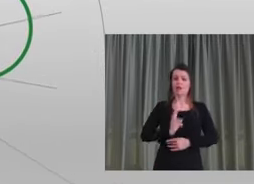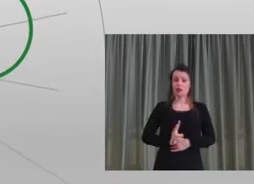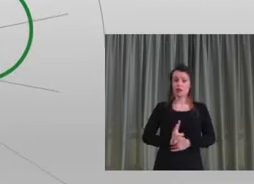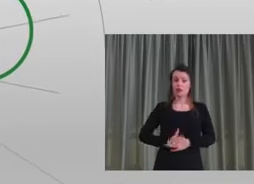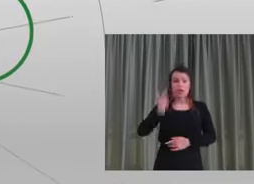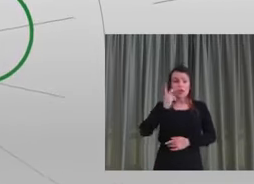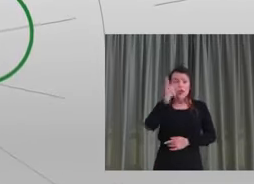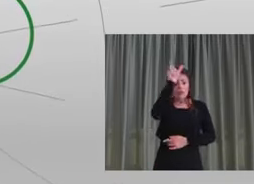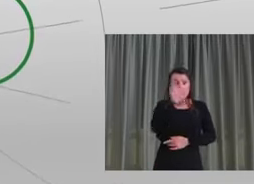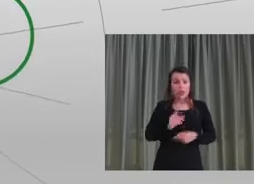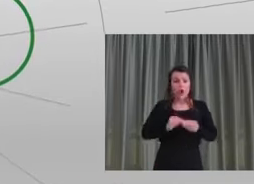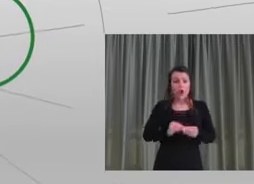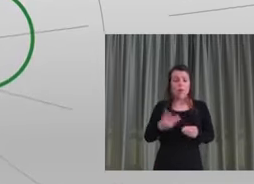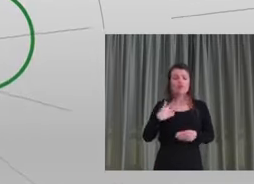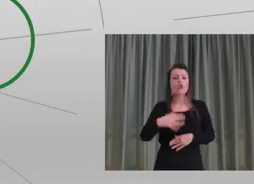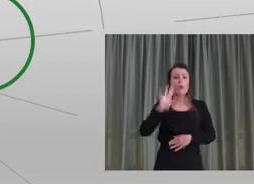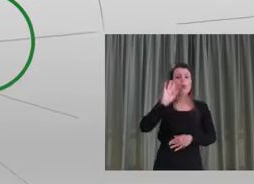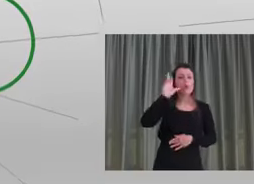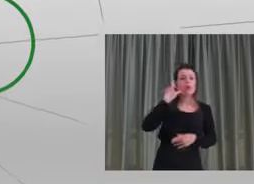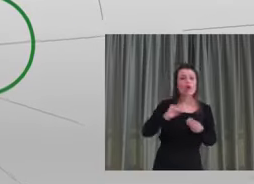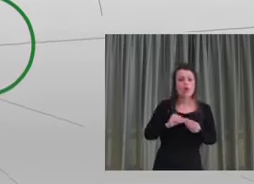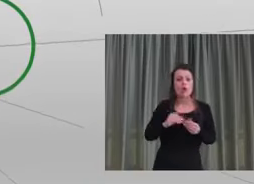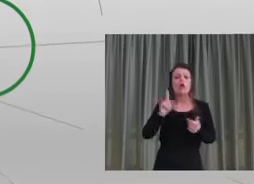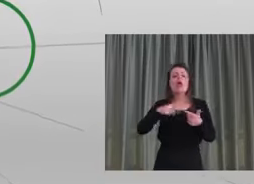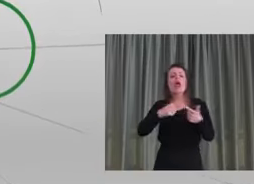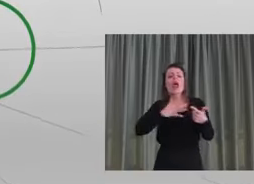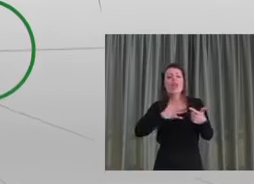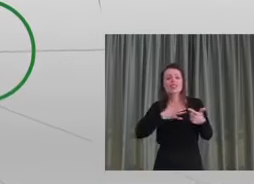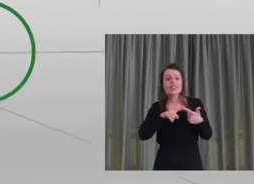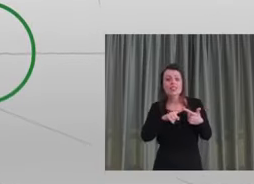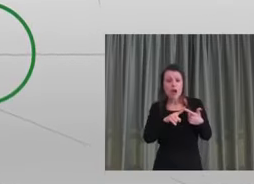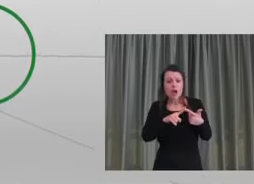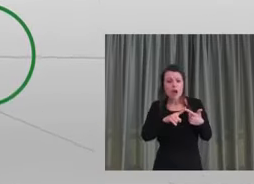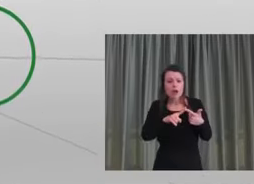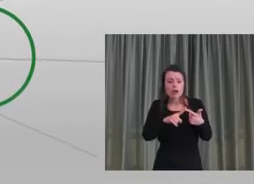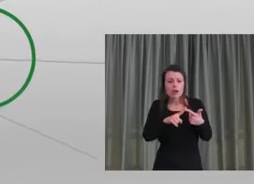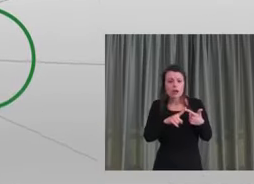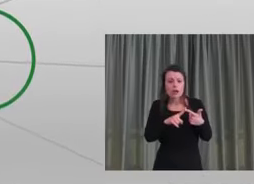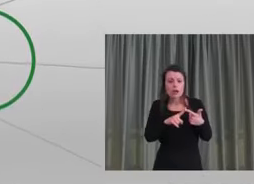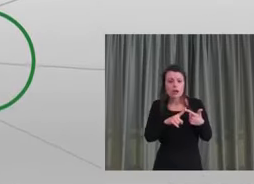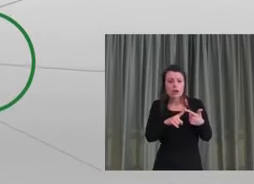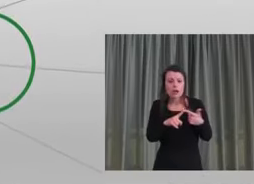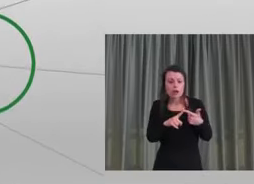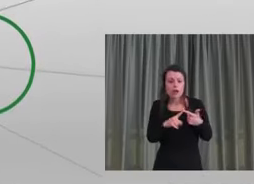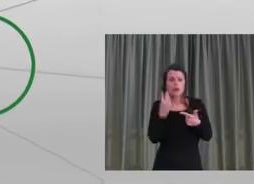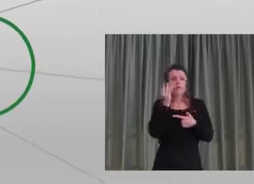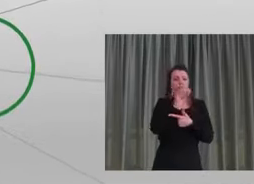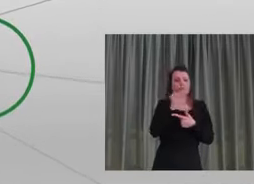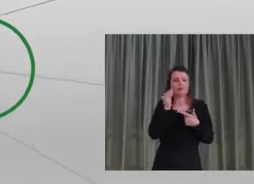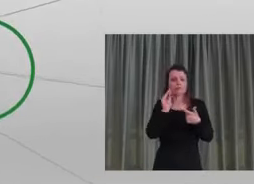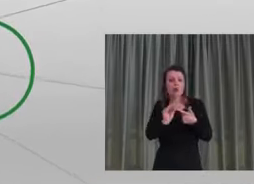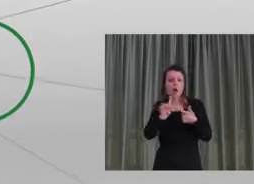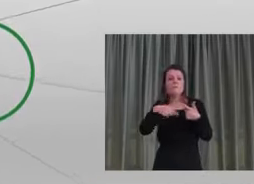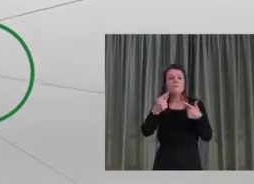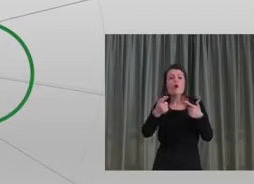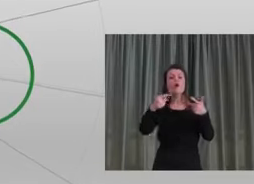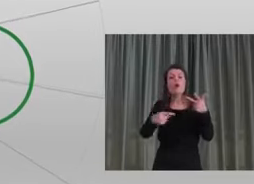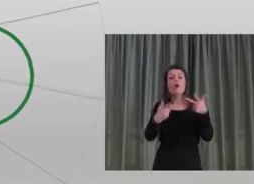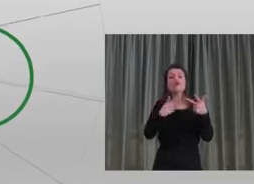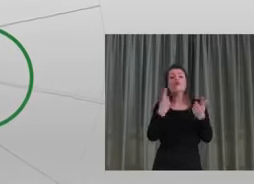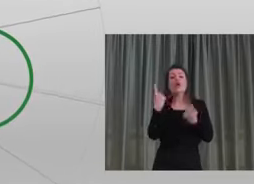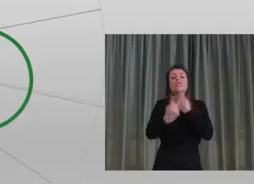sesso età e poi si comincerà a inserire una condizione medica rilevante